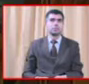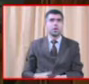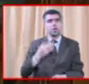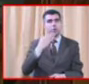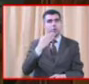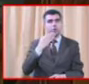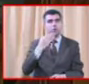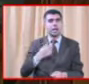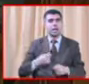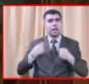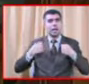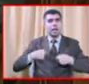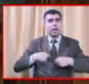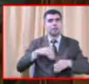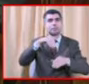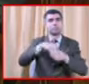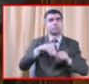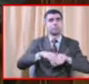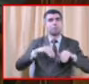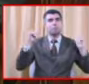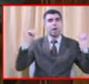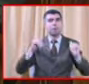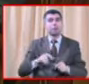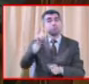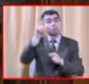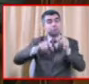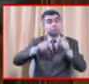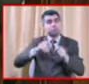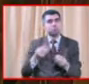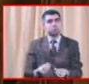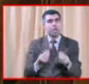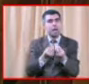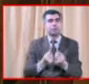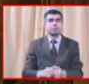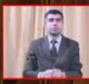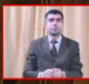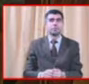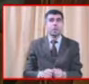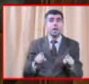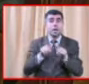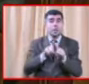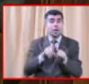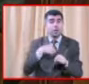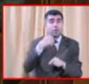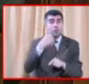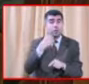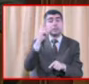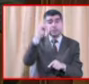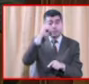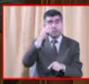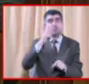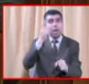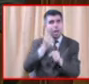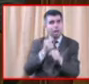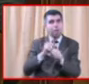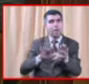شكرا سيد رئيس، السادة الوزراء، السيدات والسادة النواب. سيد الوزير، لا يوجد الأحد في أهمية المجهودات التي تبذلها وزارتكم على